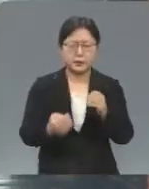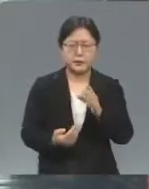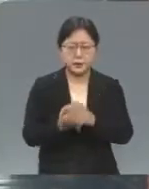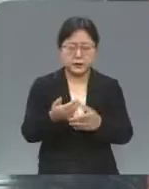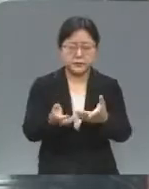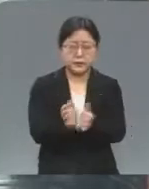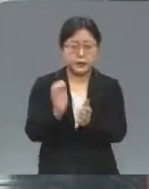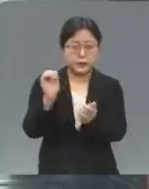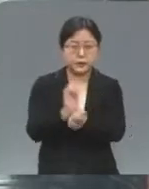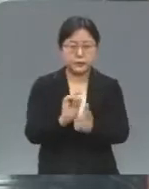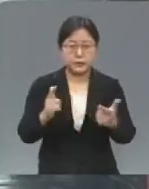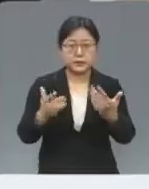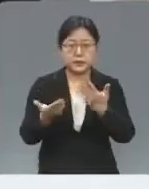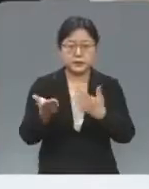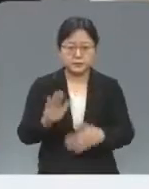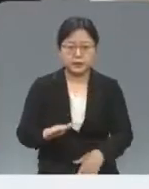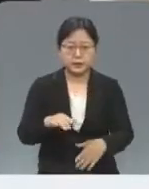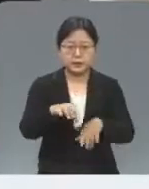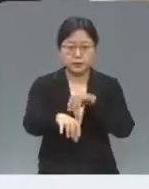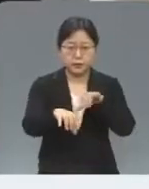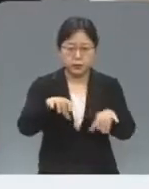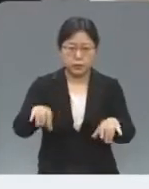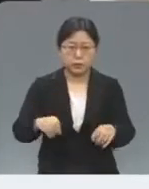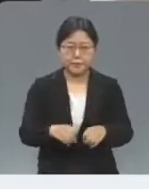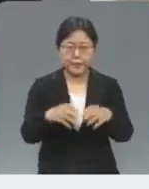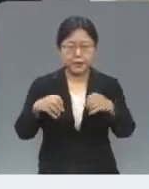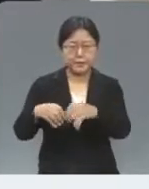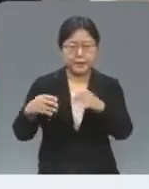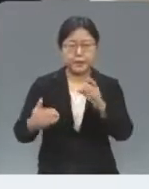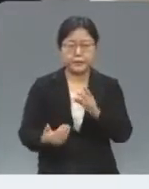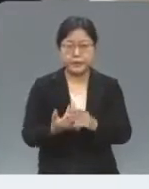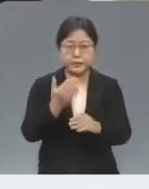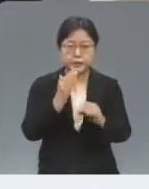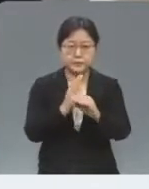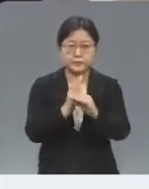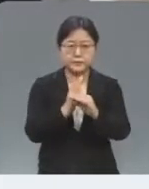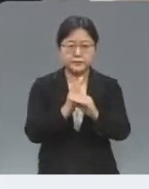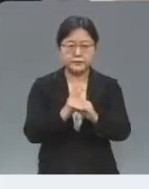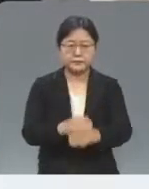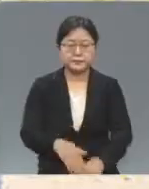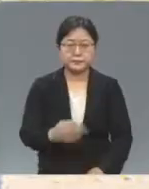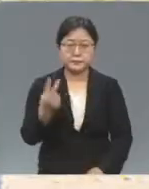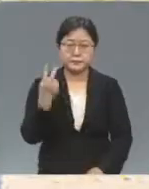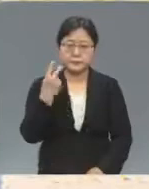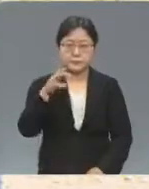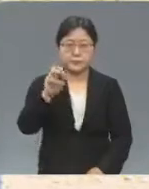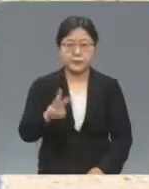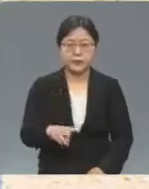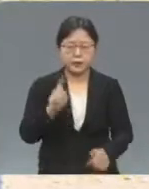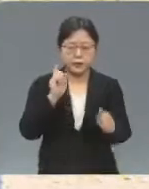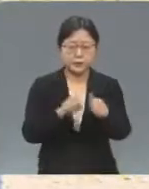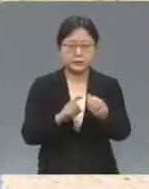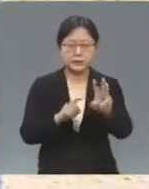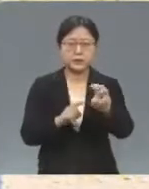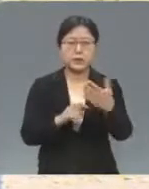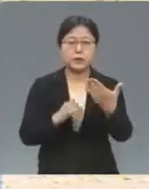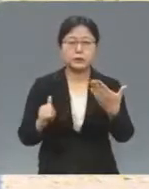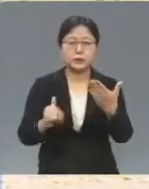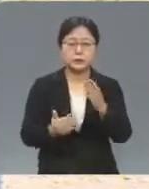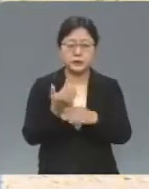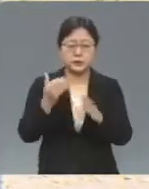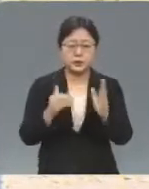집단과 맴 은 아니지만 소규모 산발적으로 감염이 확산하는 모양새입니다 그대는 광주에서 와 핀 자가 39명이